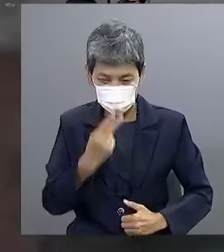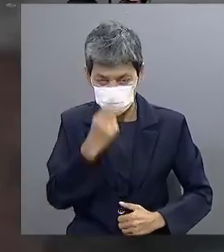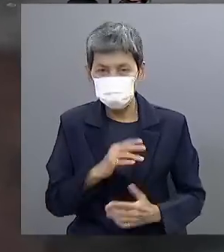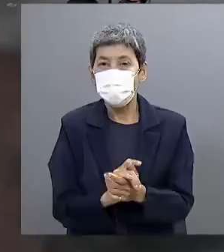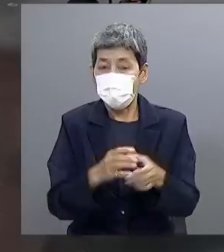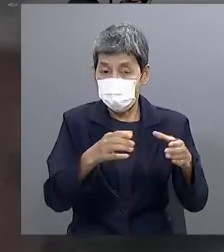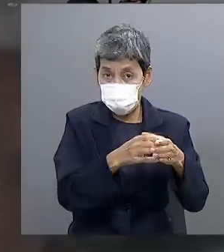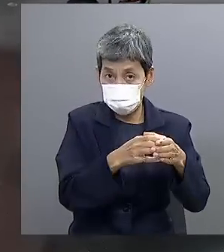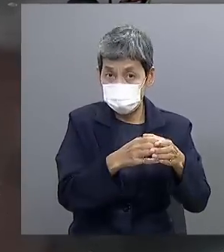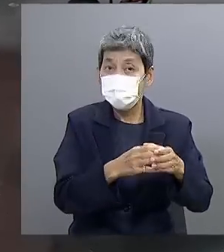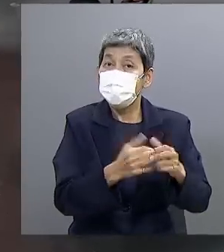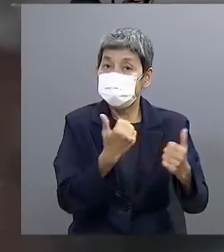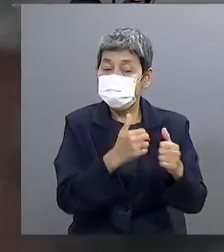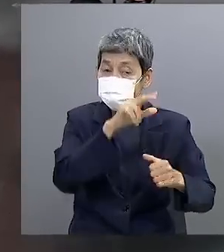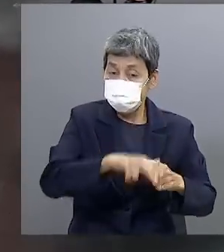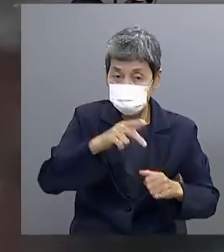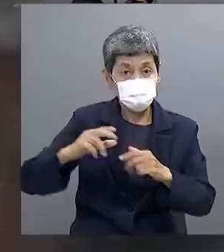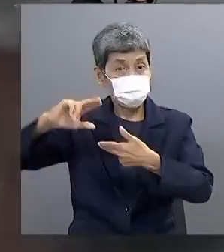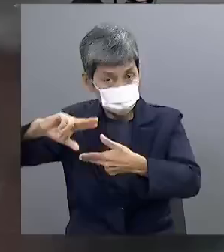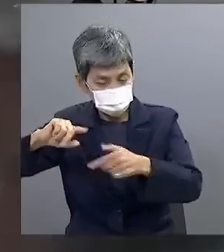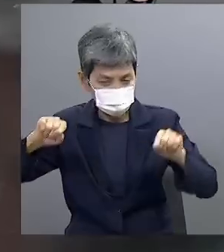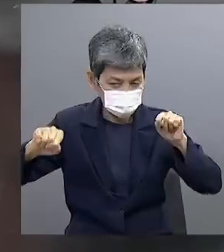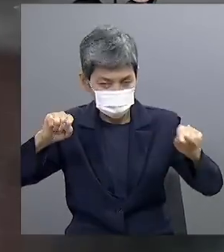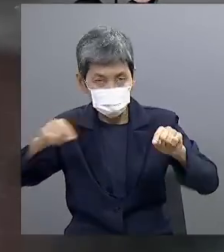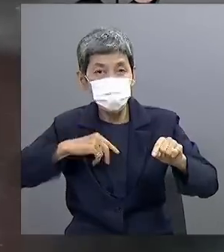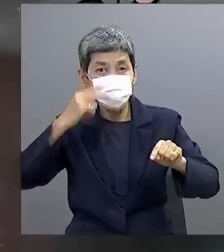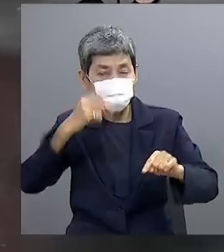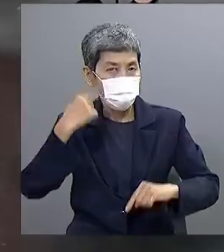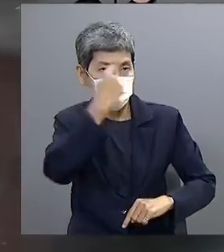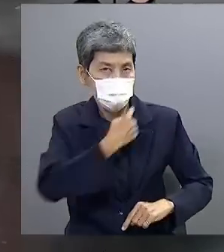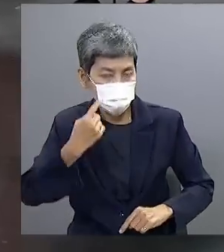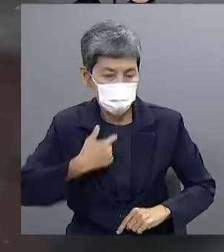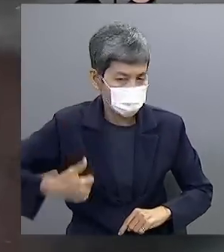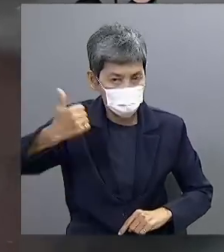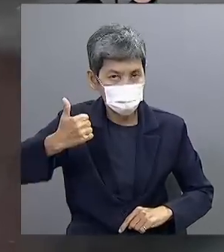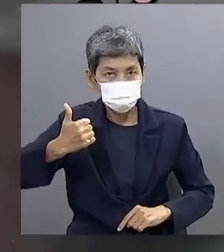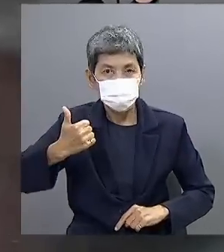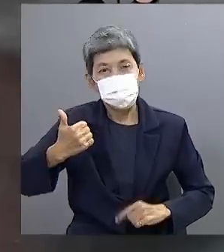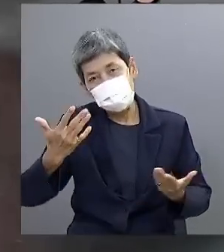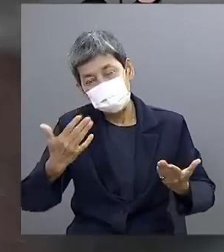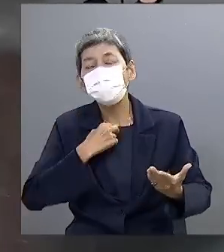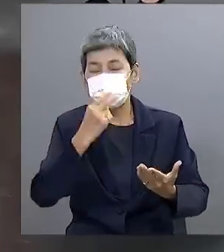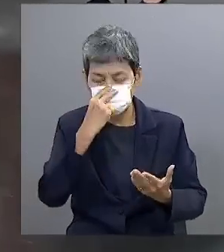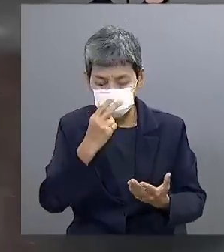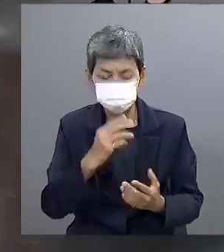ประชารัฐกับเพื่อไทยวัดกันอีกรอบหนึ่งว่าใครได้หรือใครเสียมากกว่ากันค่ะ ค่ะขอบคุณค่ะ